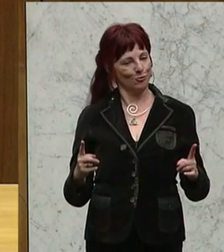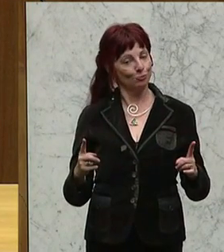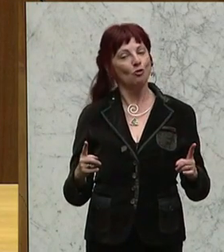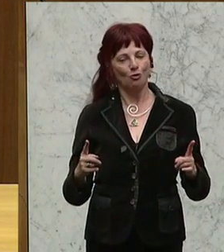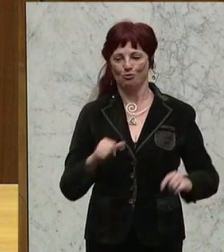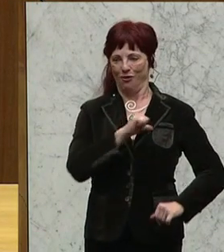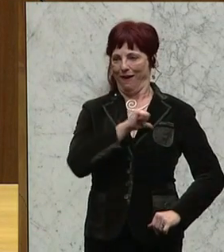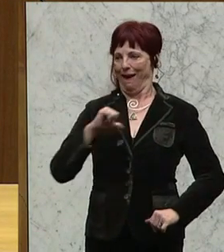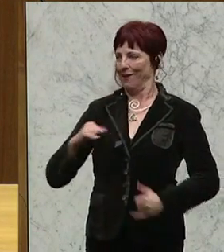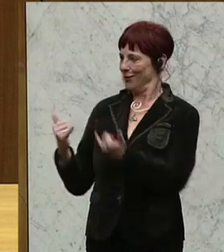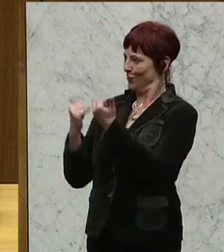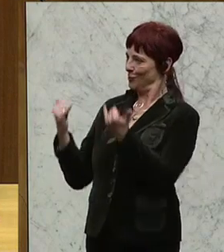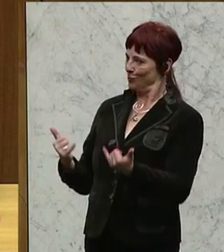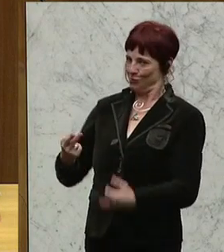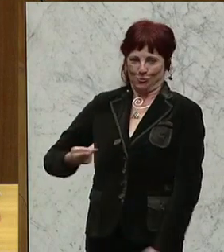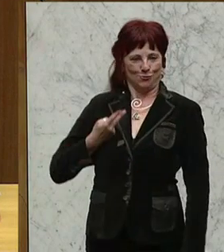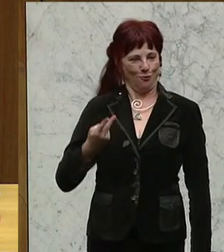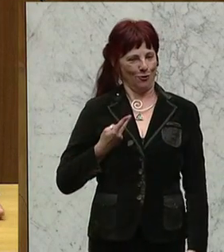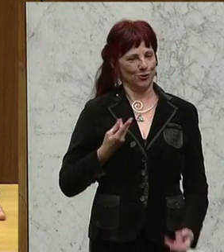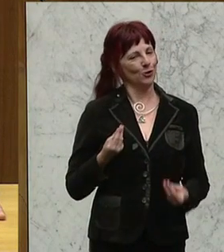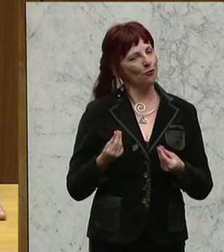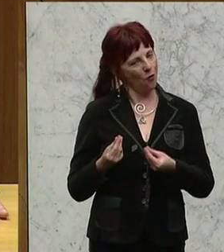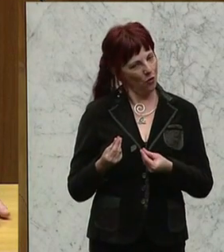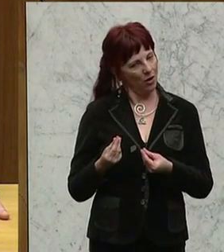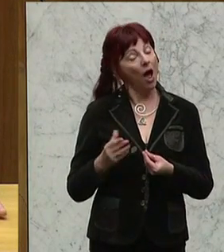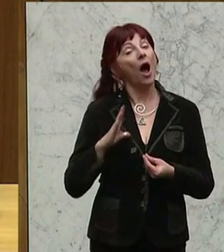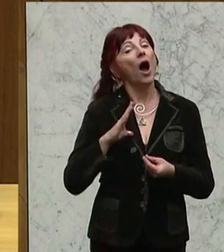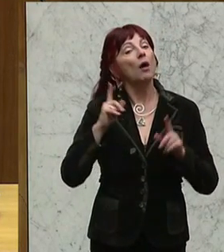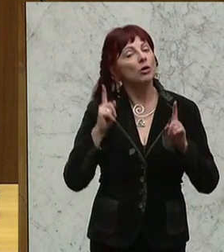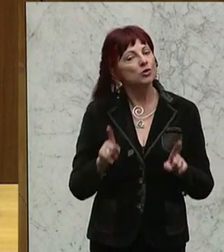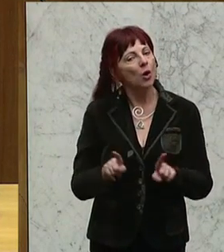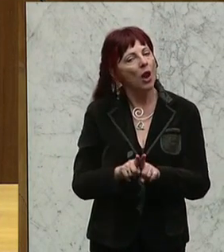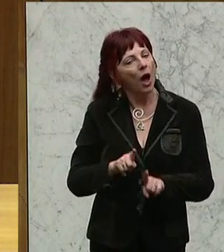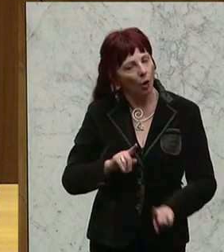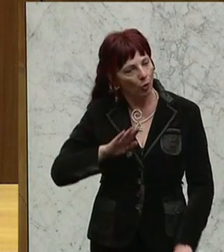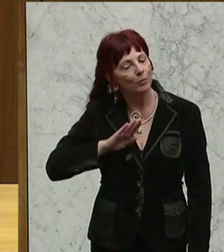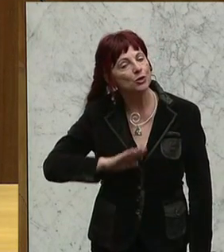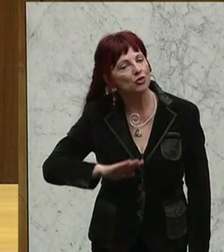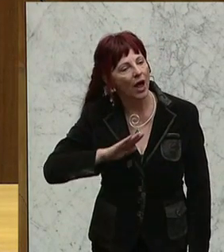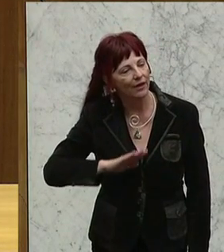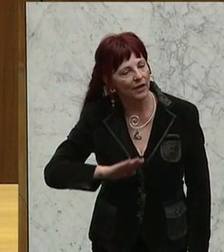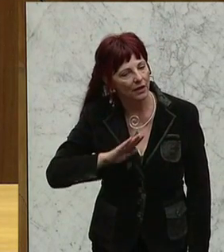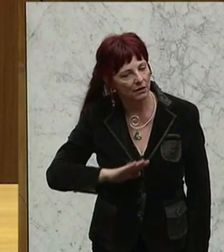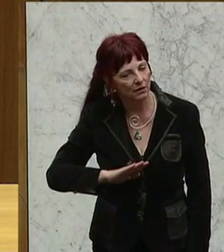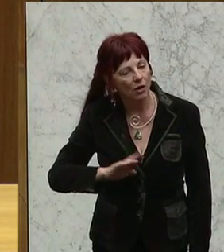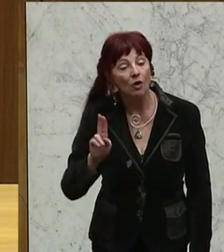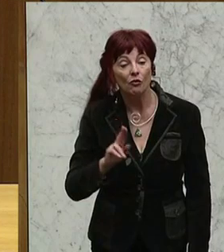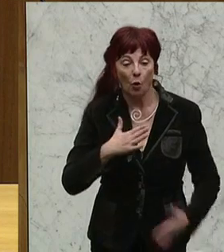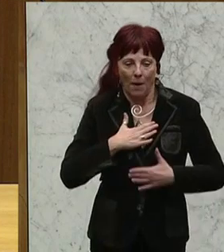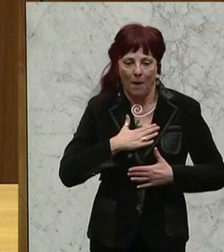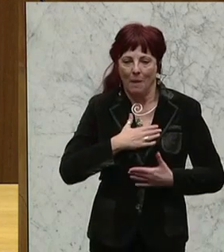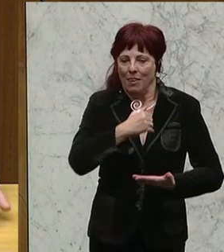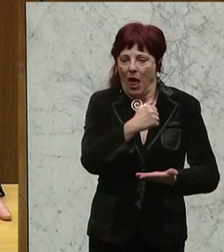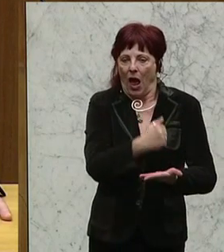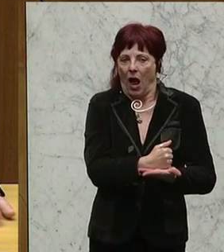eigene Institution aber Gebieten auch Bescheidenheit aus Respekt vor den Amt in dem man in